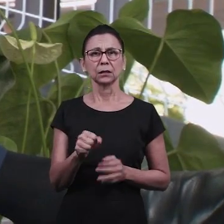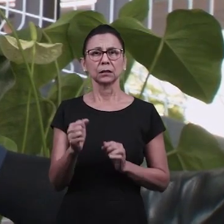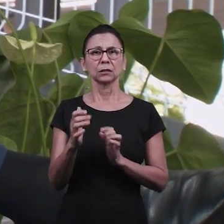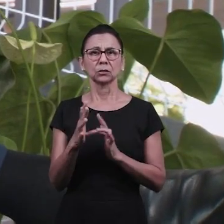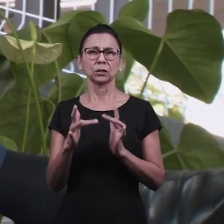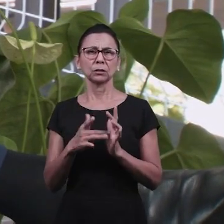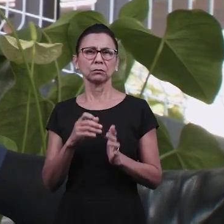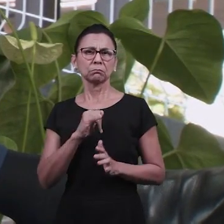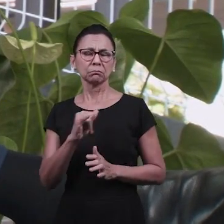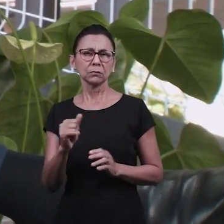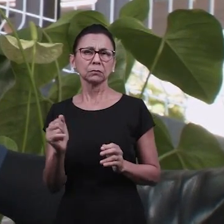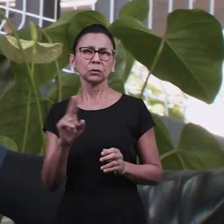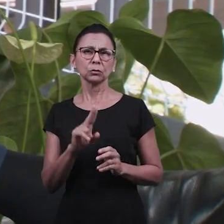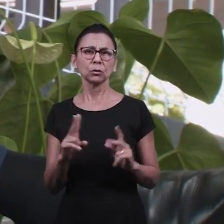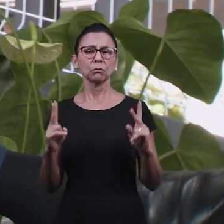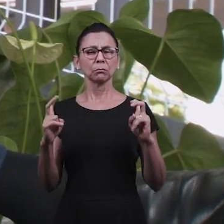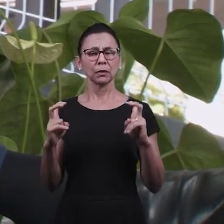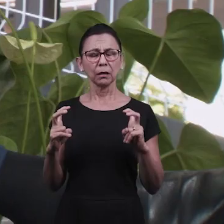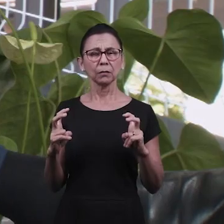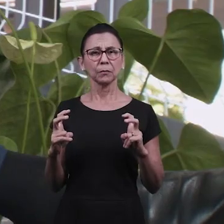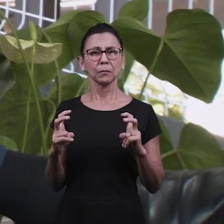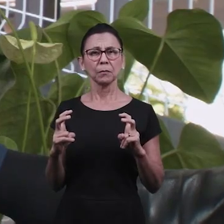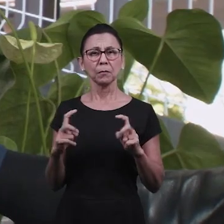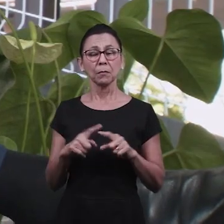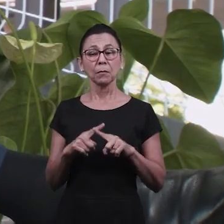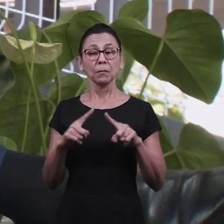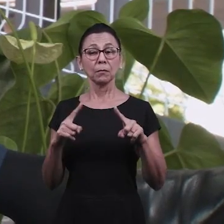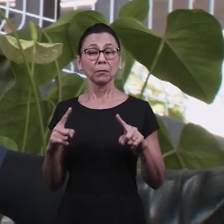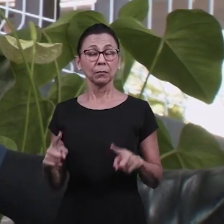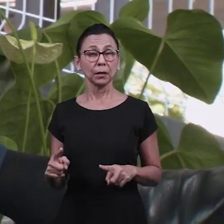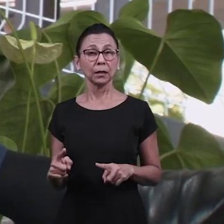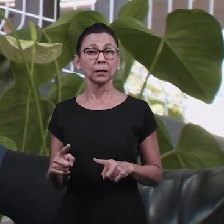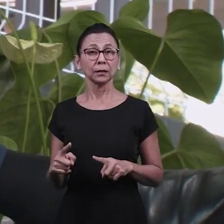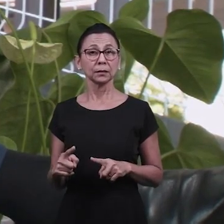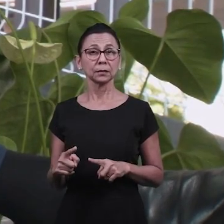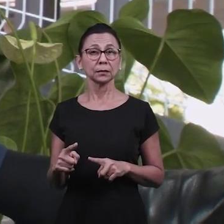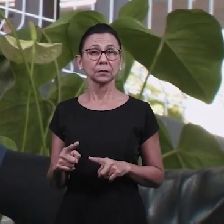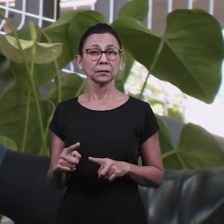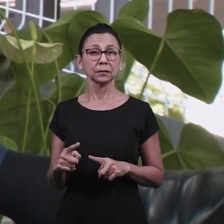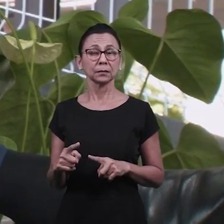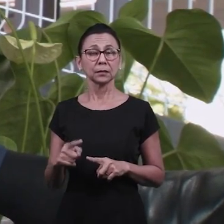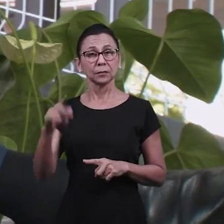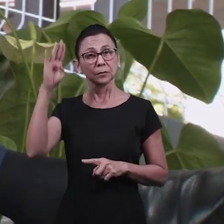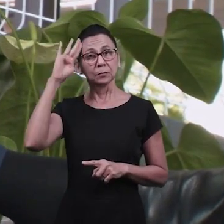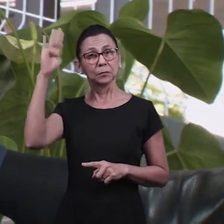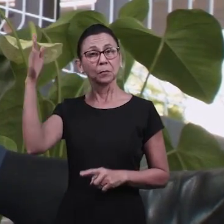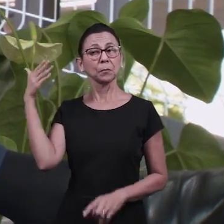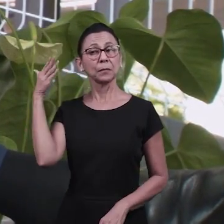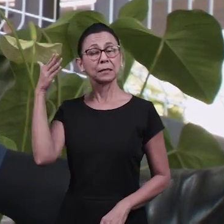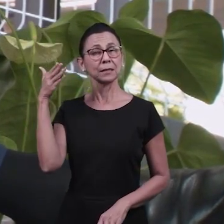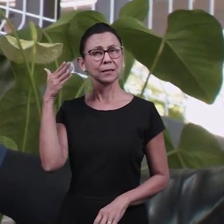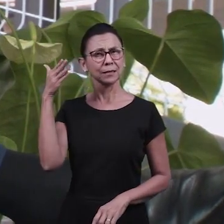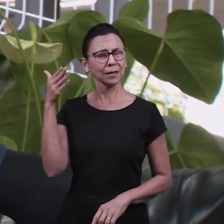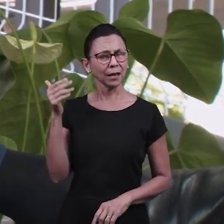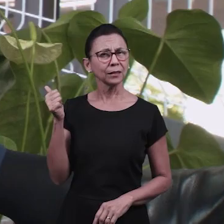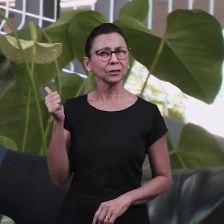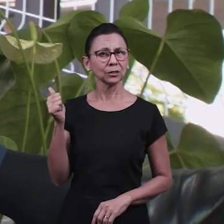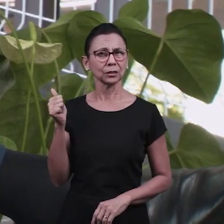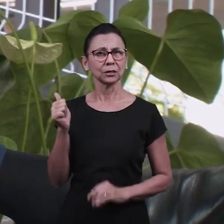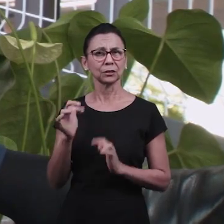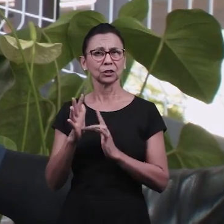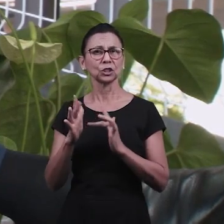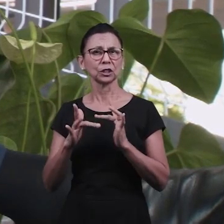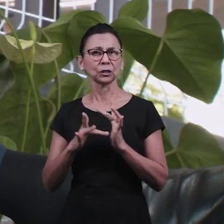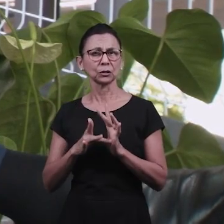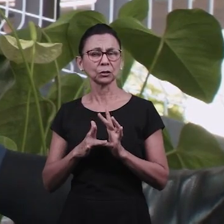quelquefois, mais beaucoup n'ont pas regardé que le principal message du Seigneur Jésus,